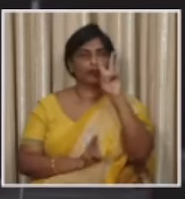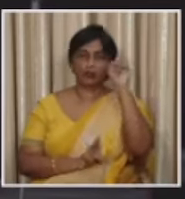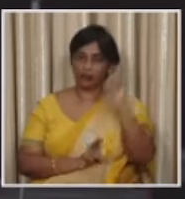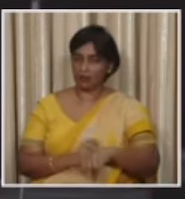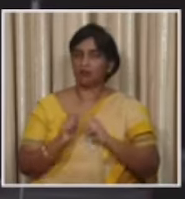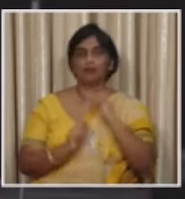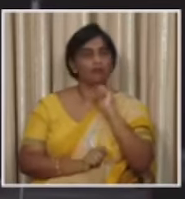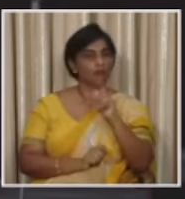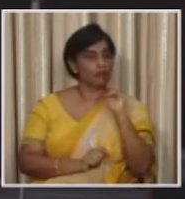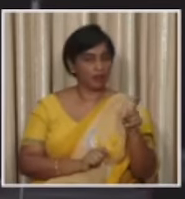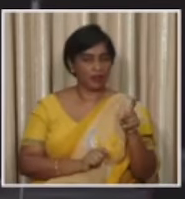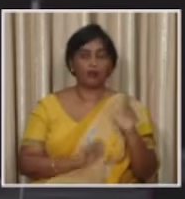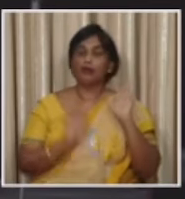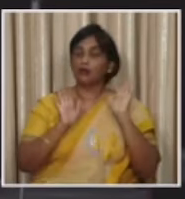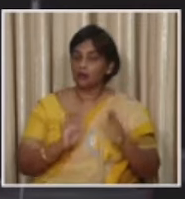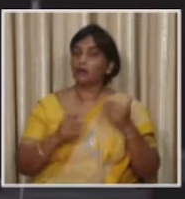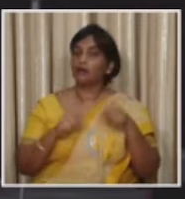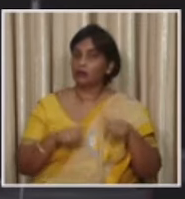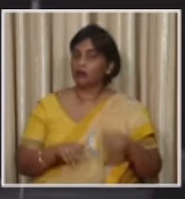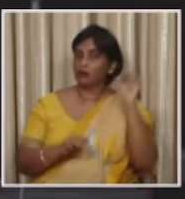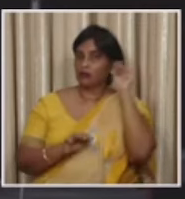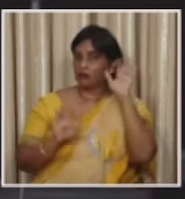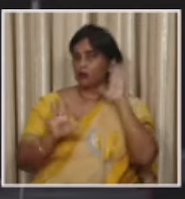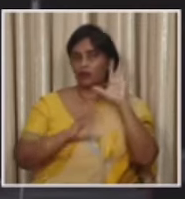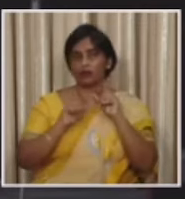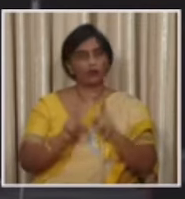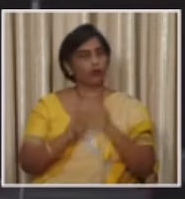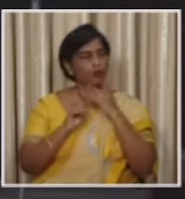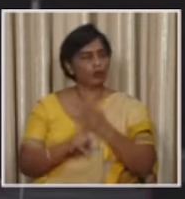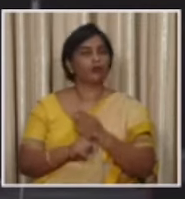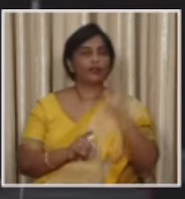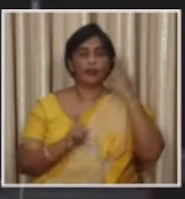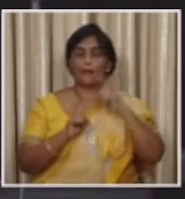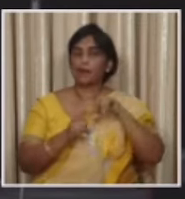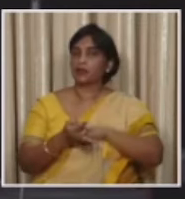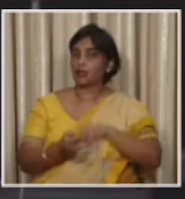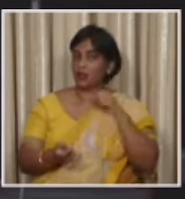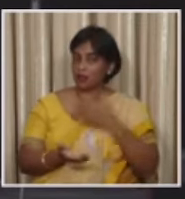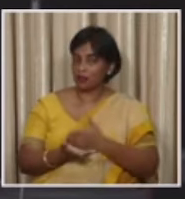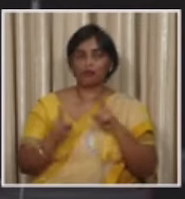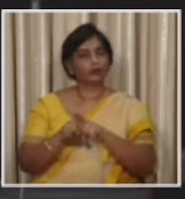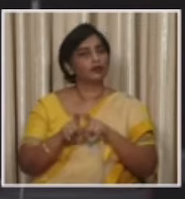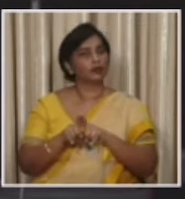විතරයි දීමනා ලැබුණේ. නමුත් අපිට වාර්තා වෙච්ච තොරතුරු අනුව විශේෂයෙන්ම ප්‍රාදේශීය ලේකම්වරුන්